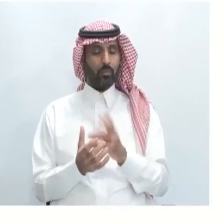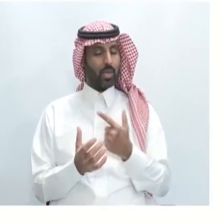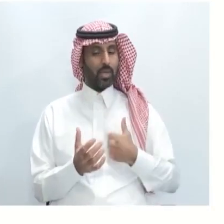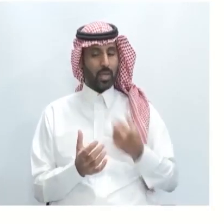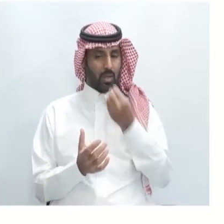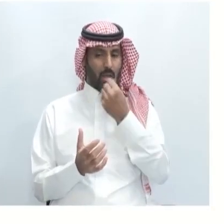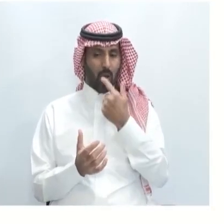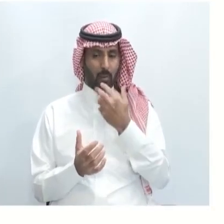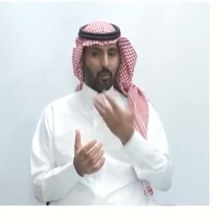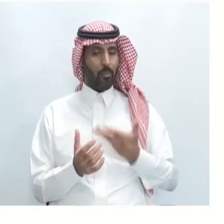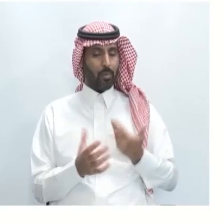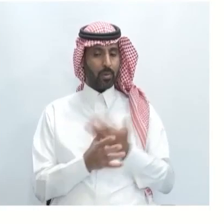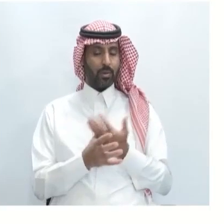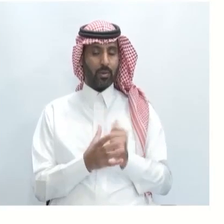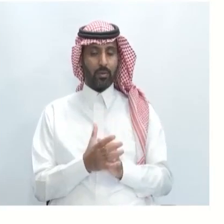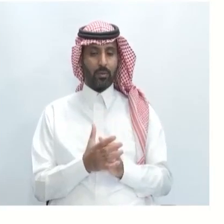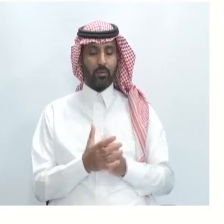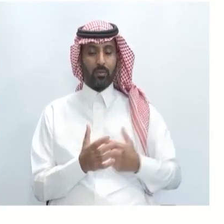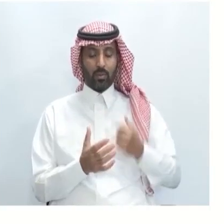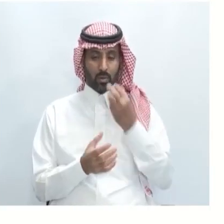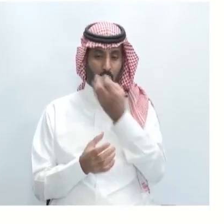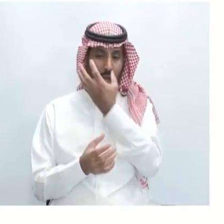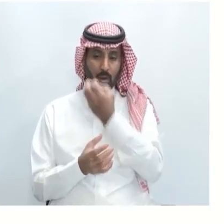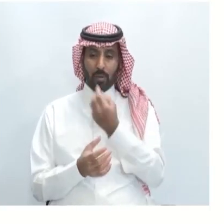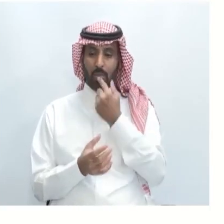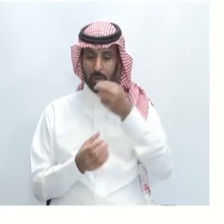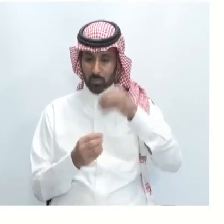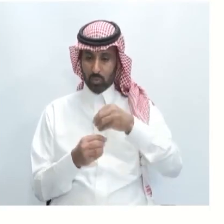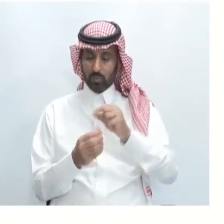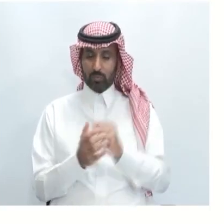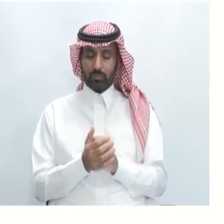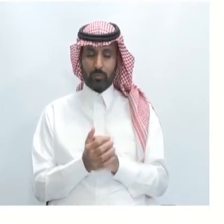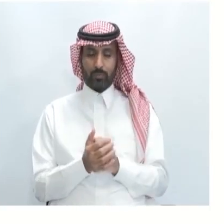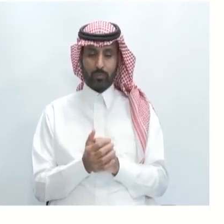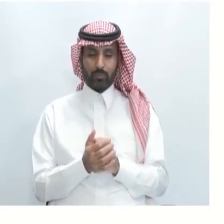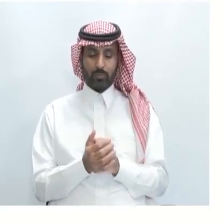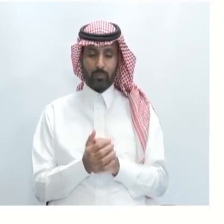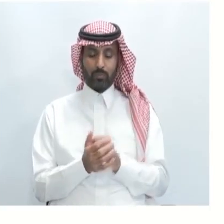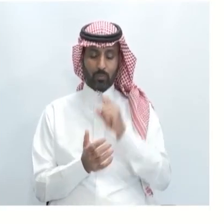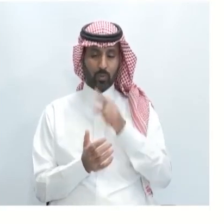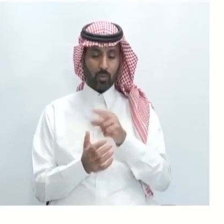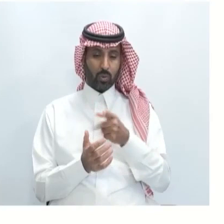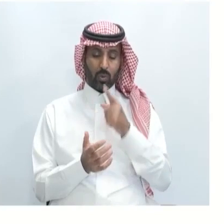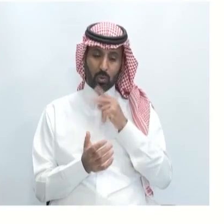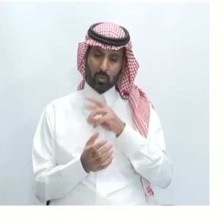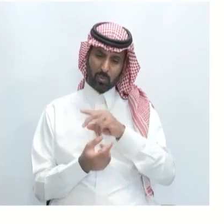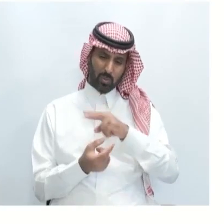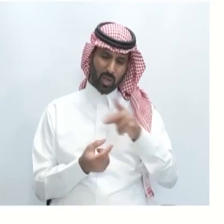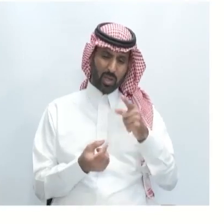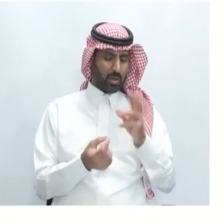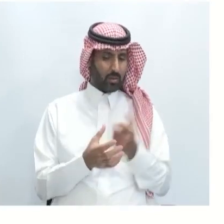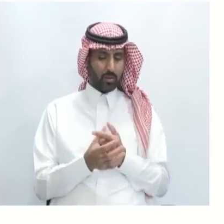الفاكهه لانه يوجد في الفواكه الان هو نوعه متشكل